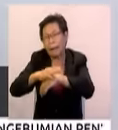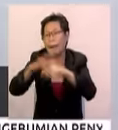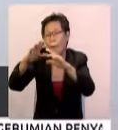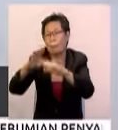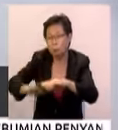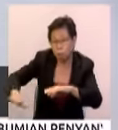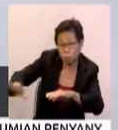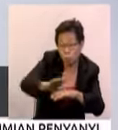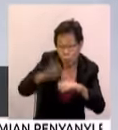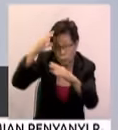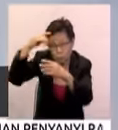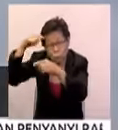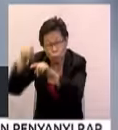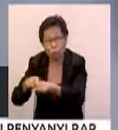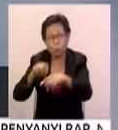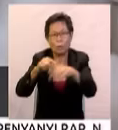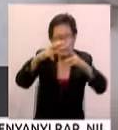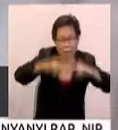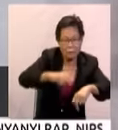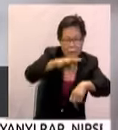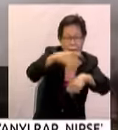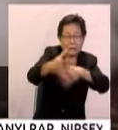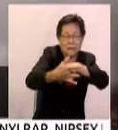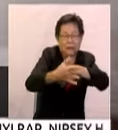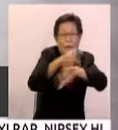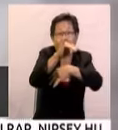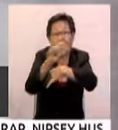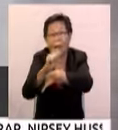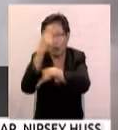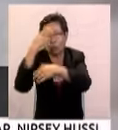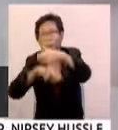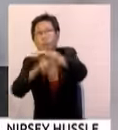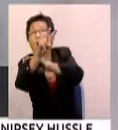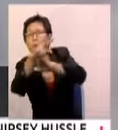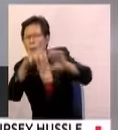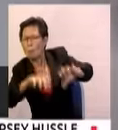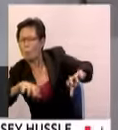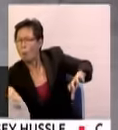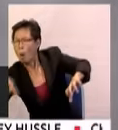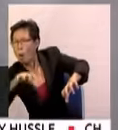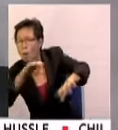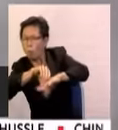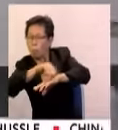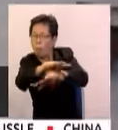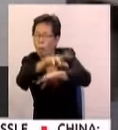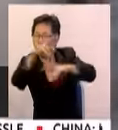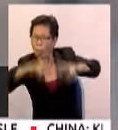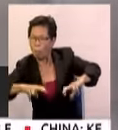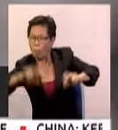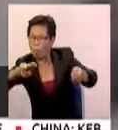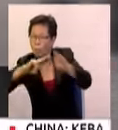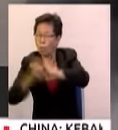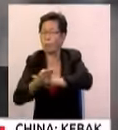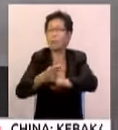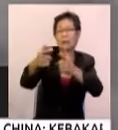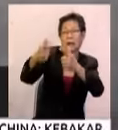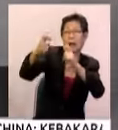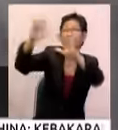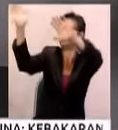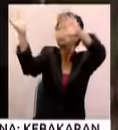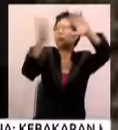untuk mengkaji penggunaan teknologi buatan atau AI dalam meramal lokaliti wabak bagi menganalisa pemboleh ubah seperti kelajuan